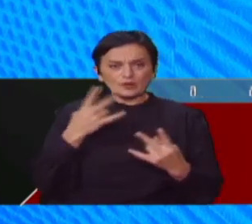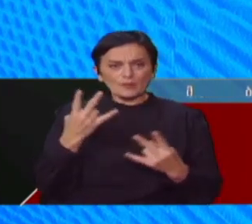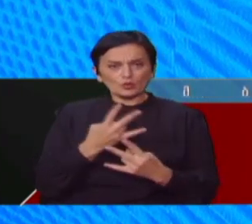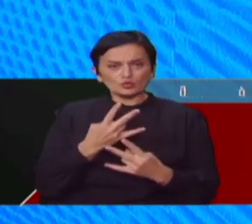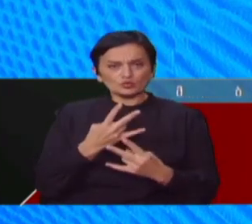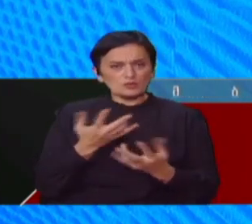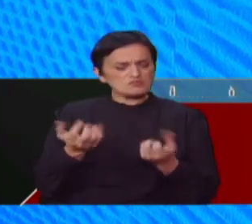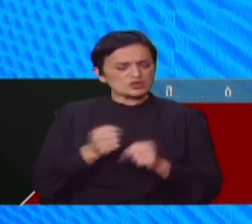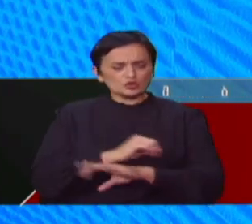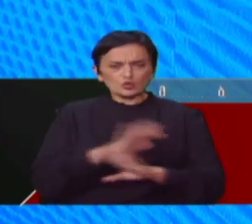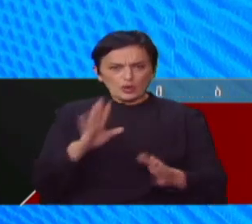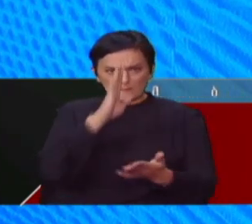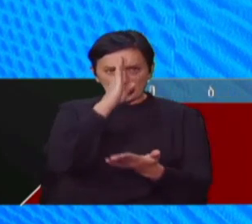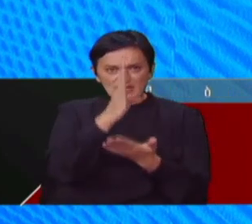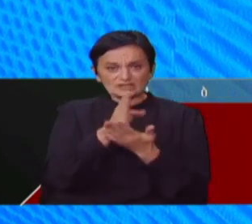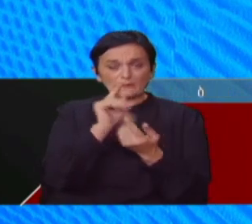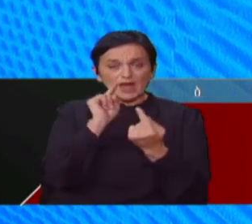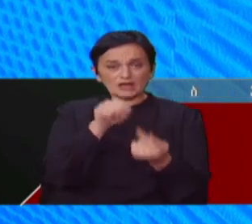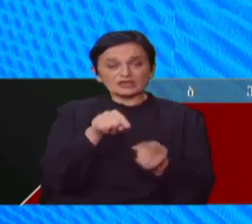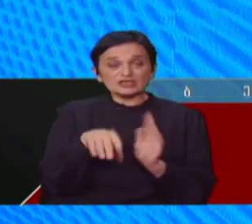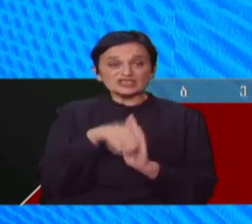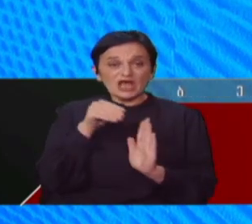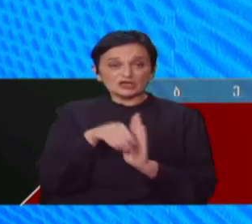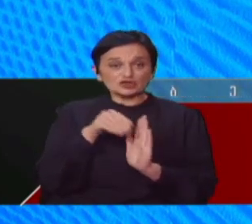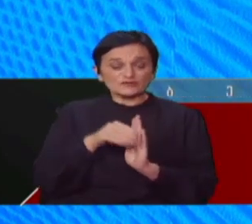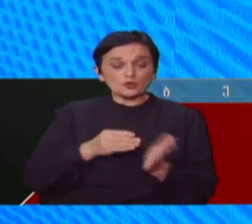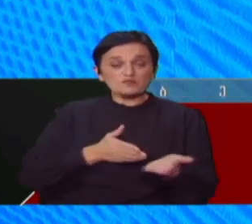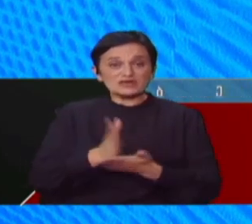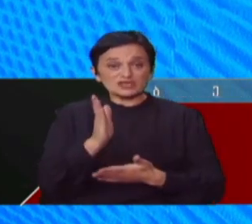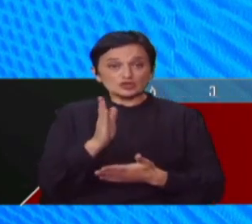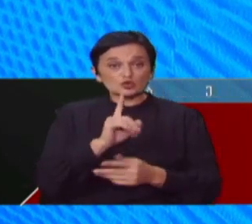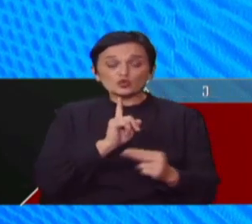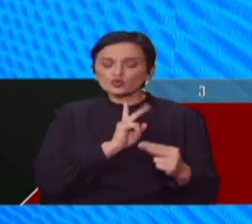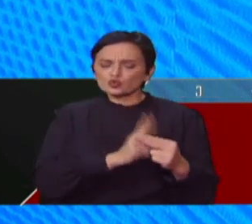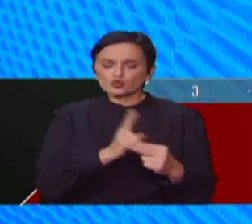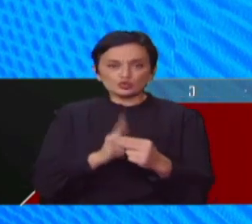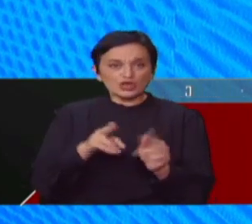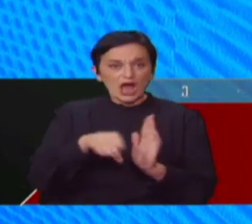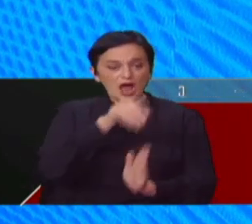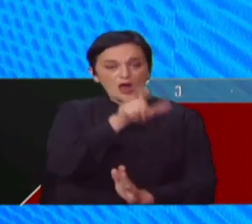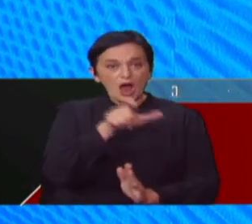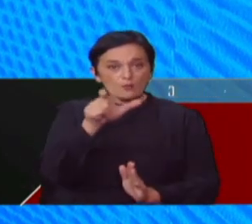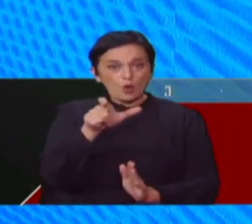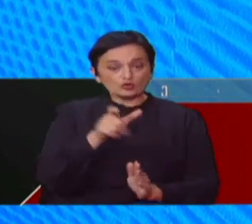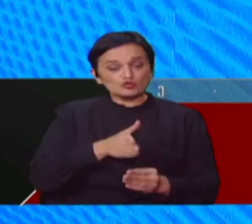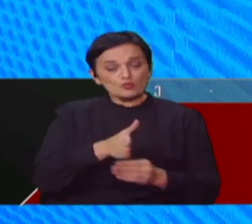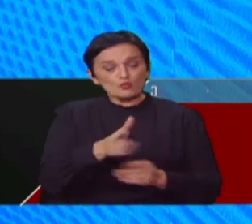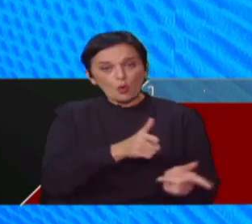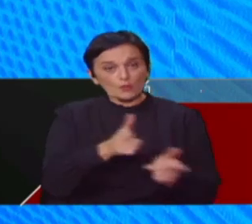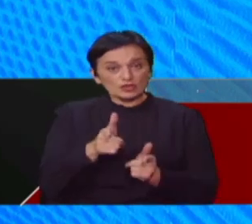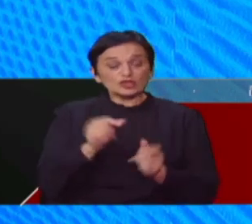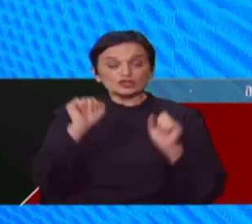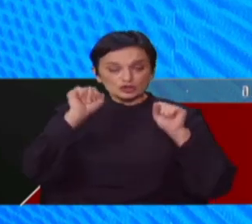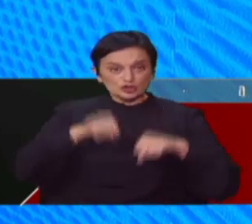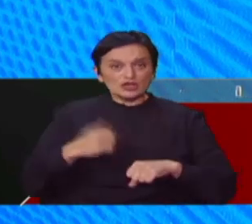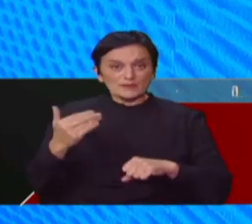კატეგორიულად მიუღებელია და ეს პირდაპირ წინააღმდეგება საარჩევნო პრინციპებს. Ნუ შეუშლიან ამორჩეულთა მობილიზაციას, კიდევ ერთხელ ვიტყვი, რომ შეიძლება